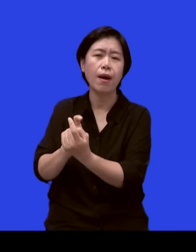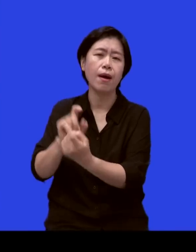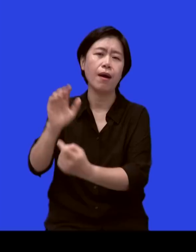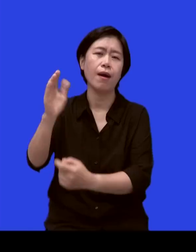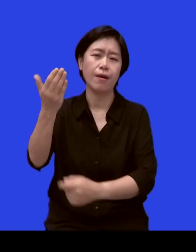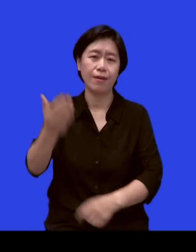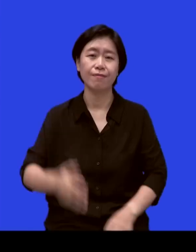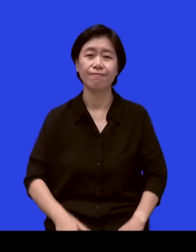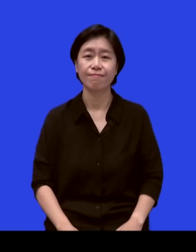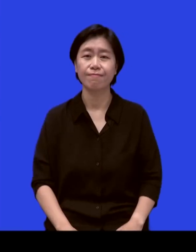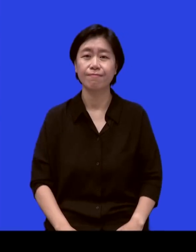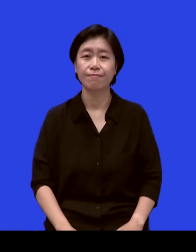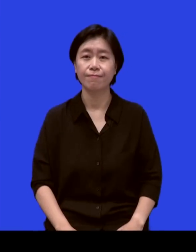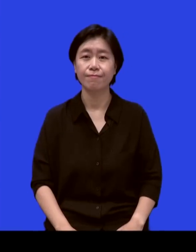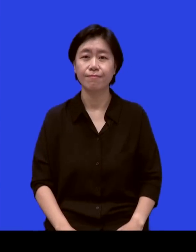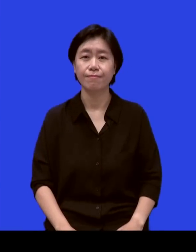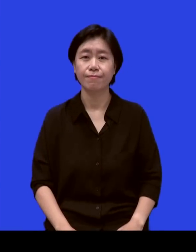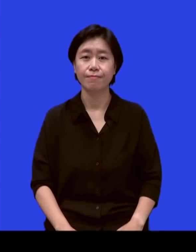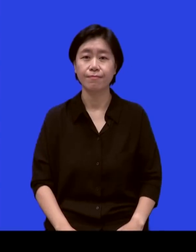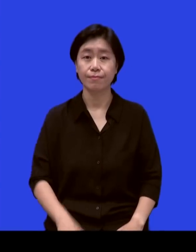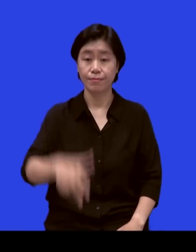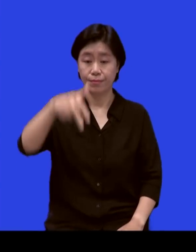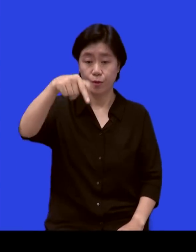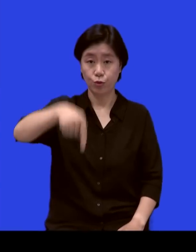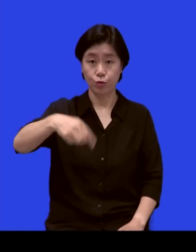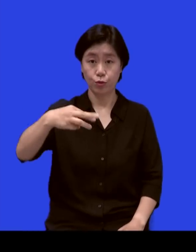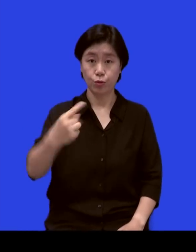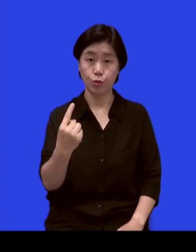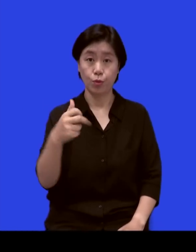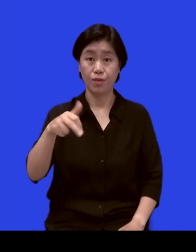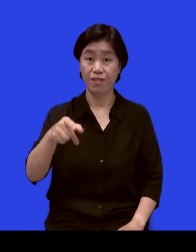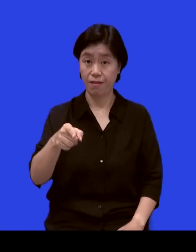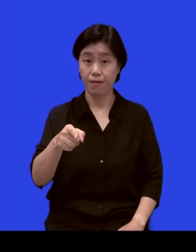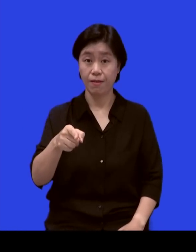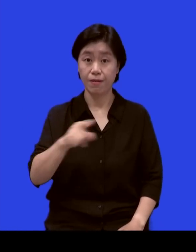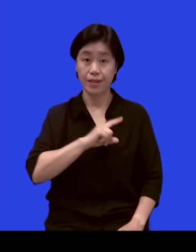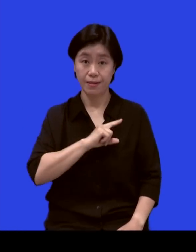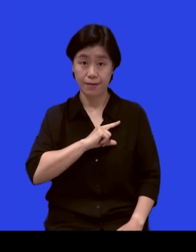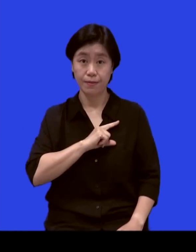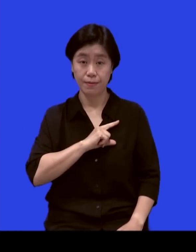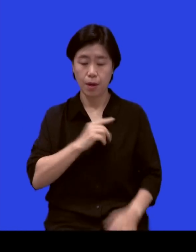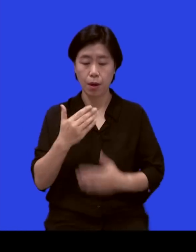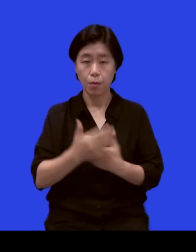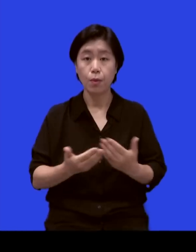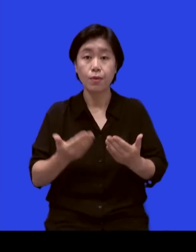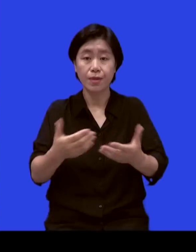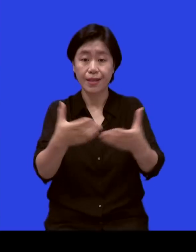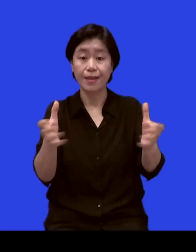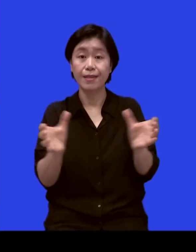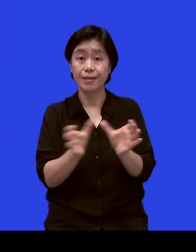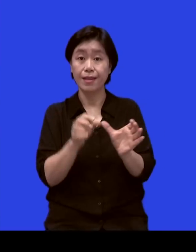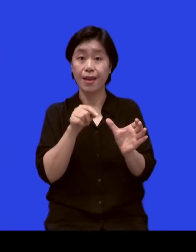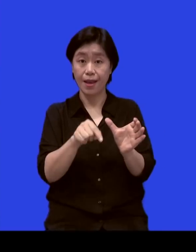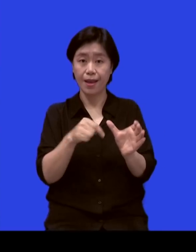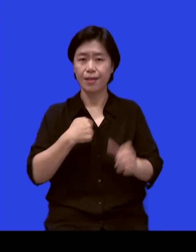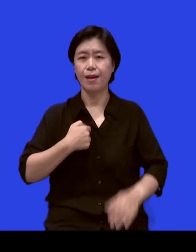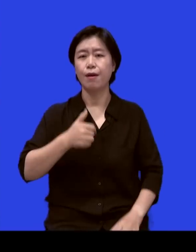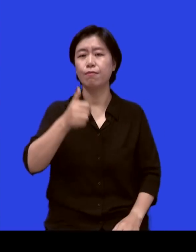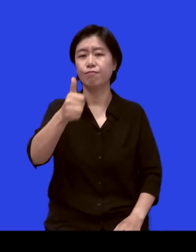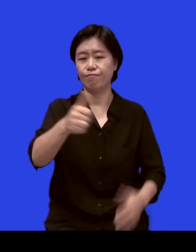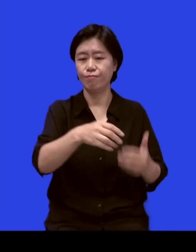네. 제가 주토커라는 봉사단체를 이제 리더로 그 이름은 이제 집사람이 지은 거예요.